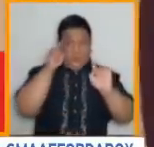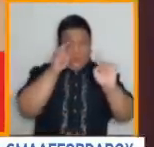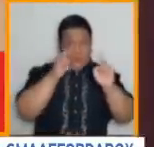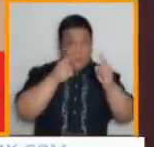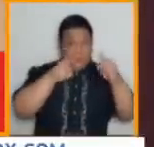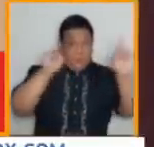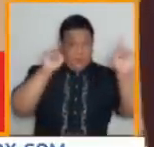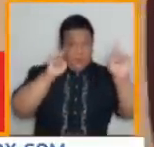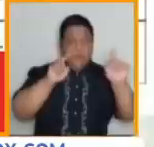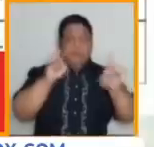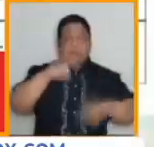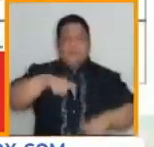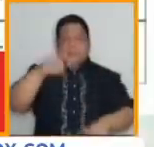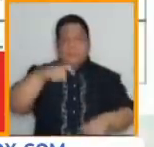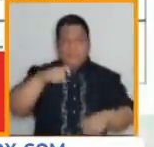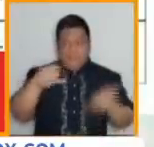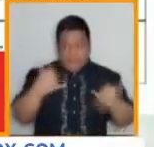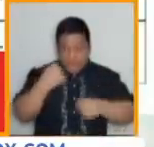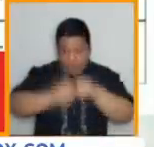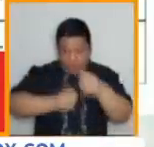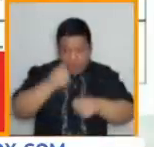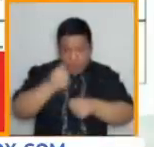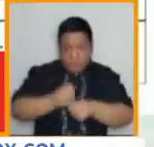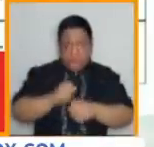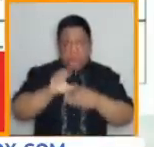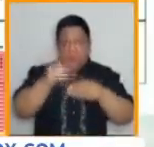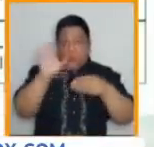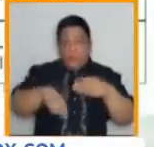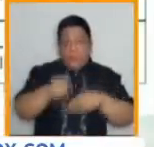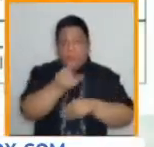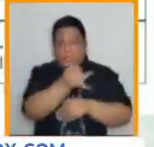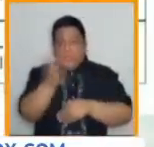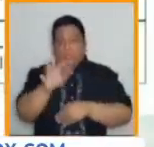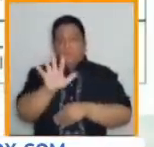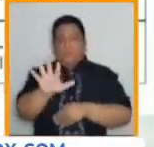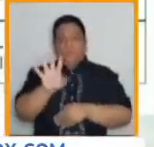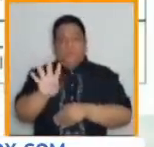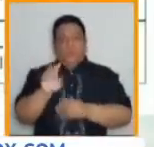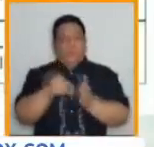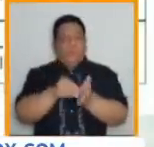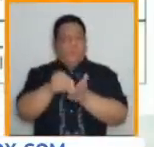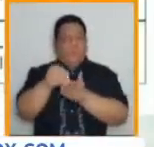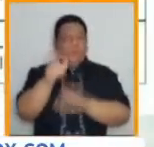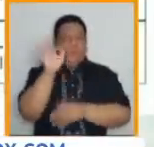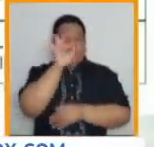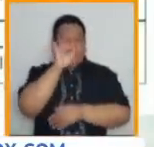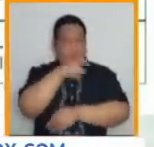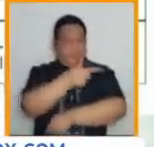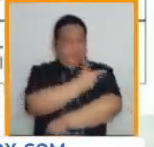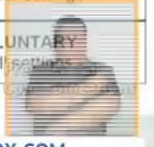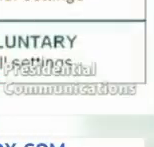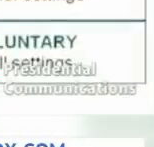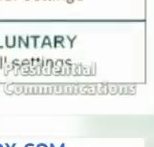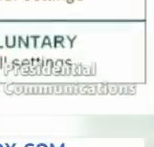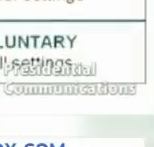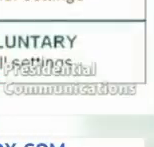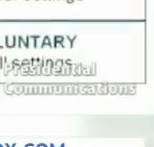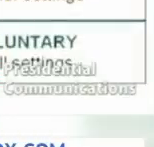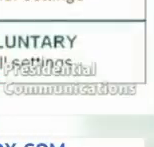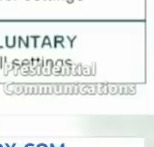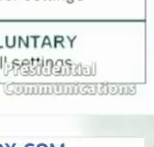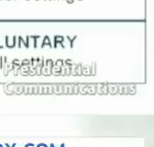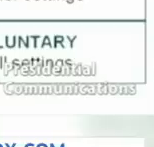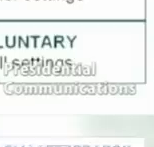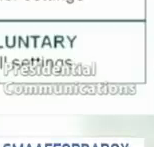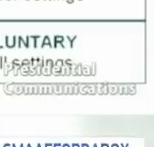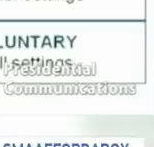bago matapos ang taong ito. Formal na rin ipinresenta ni Duque sa Pangulo ang rekomendasyon na gagawing voluntary ang pagsusot ng face shield sa